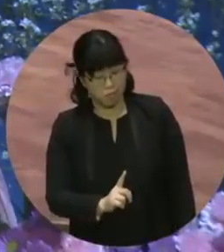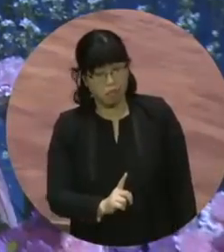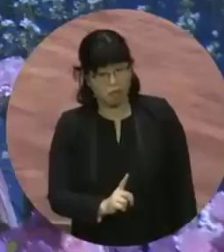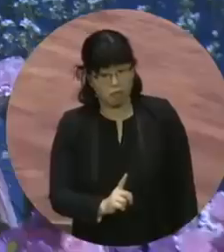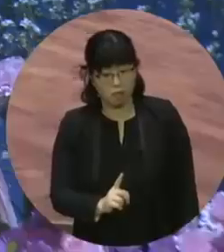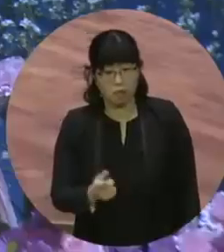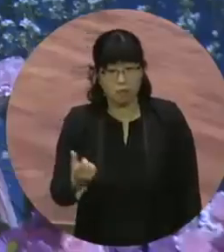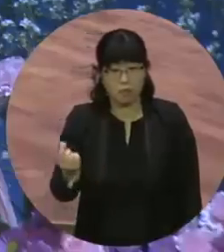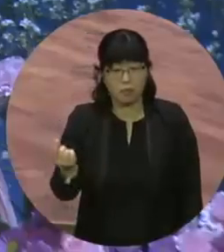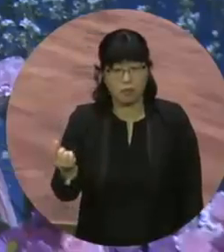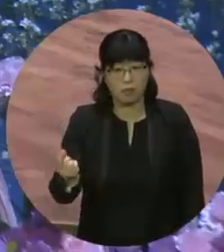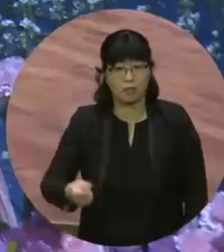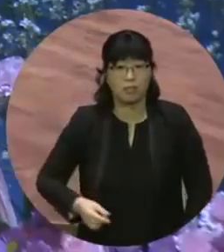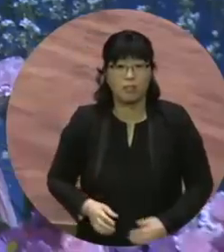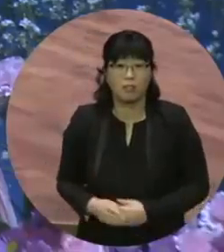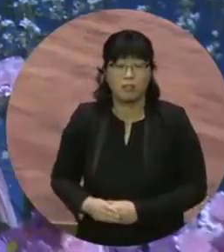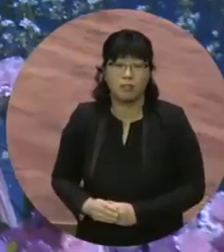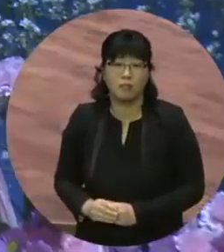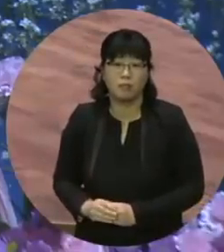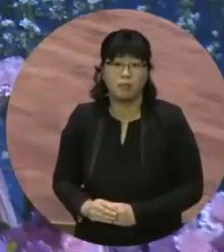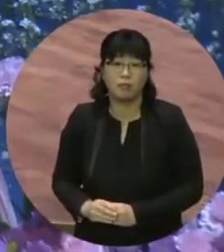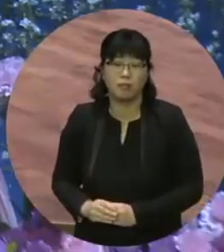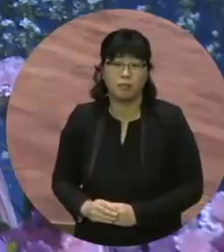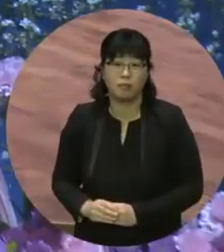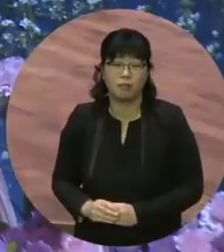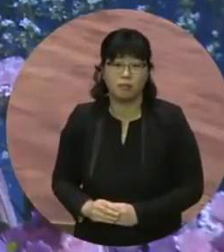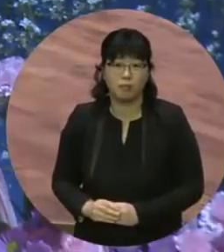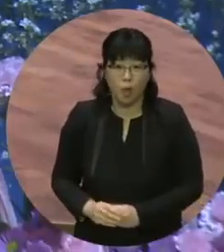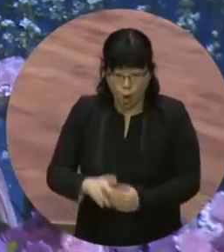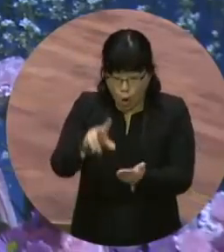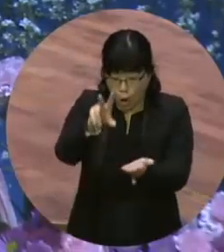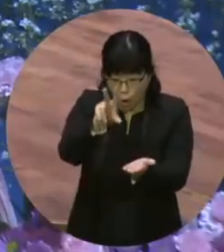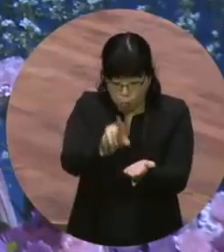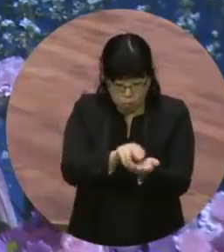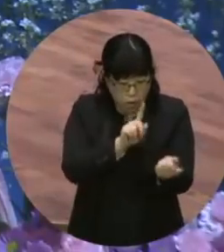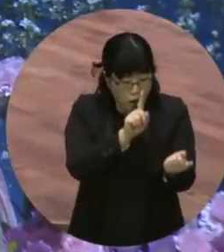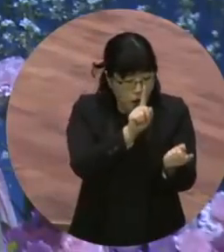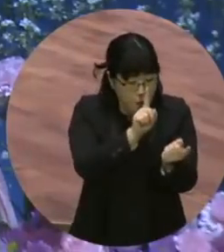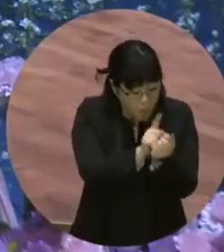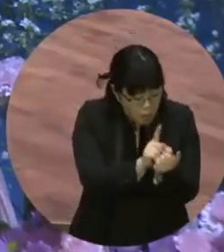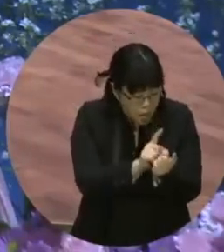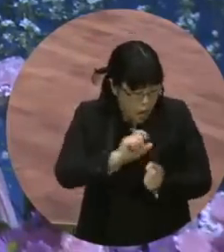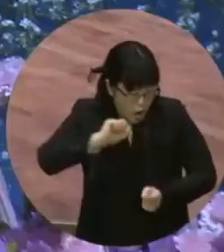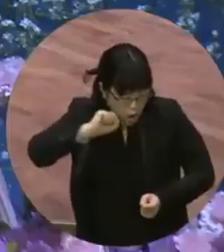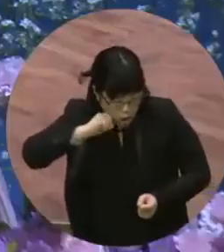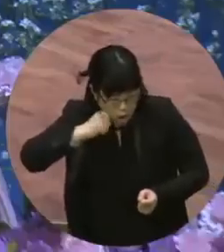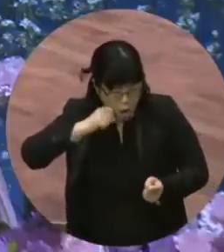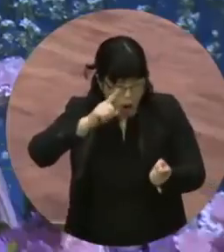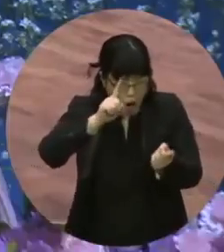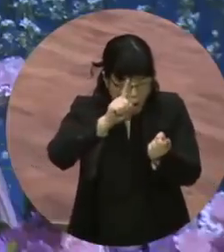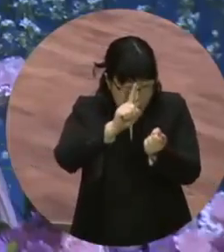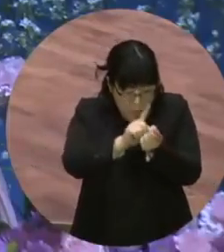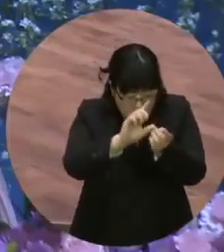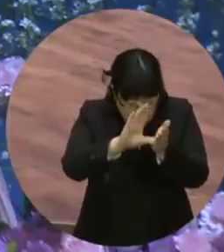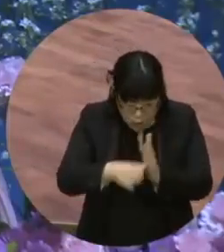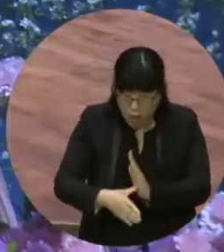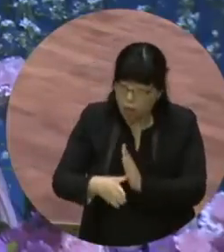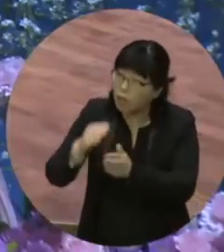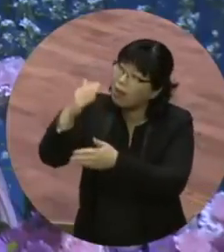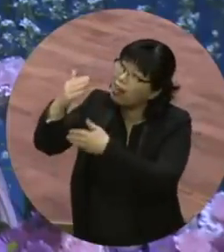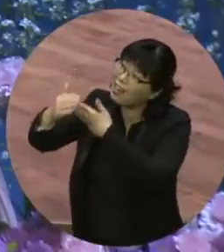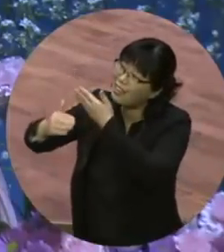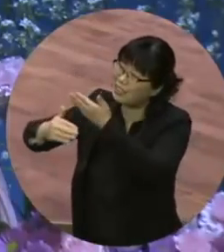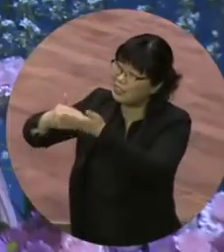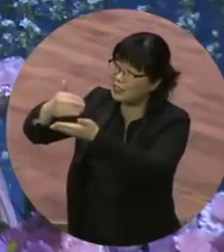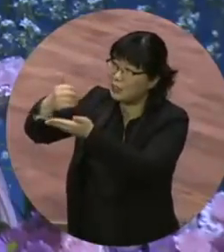문제와 사건 앞에, 역경과 고난의 상황 앞에 우리가 참 소망을 가질 수 있는